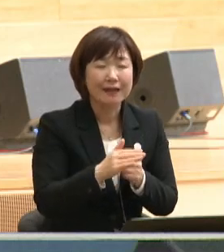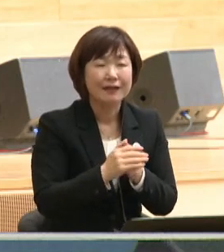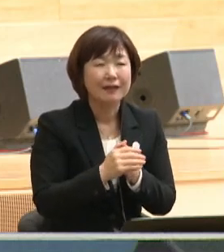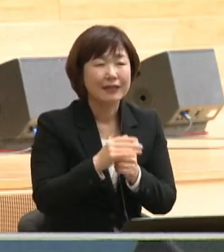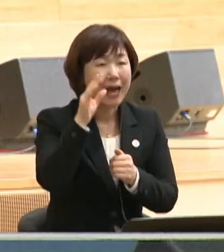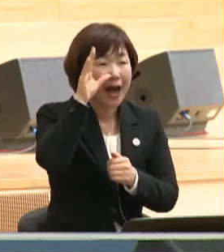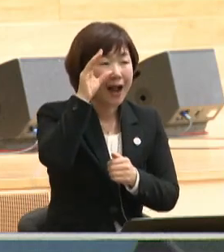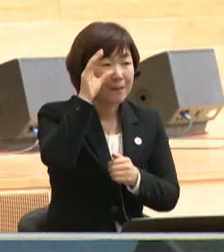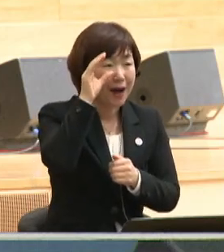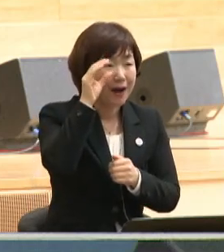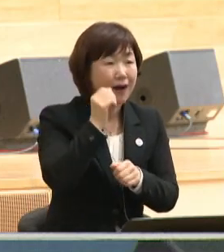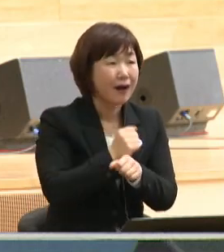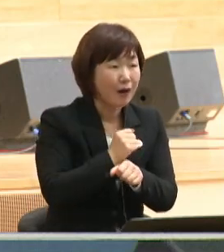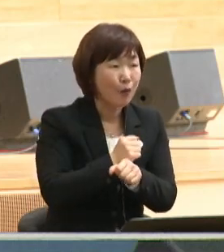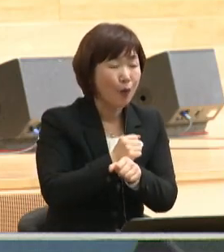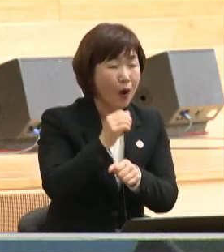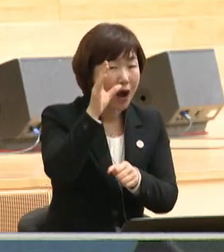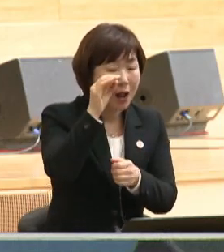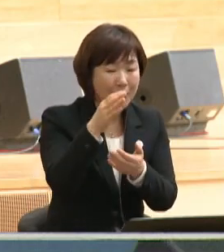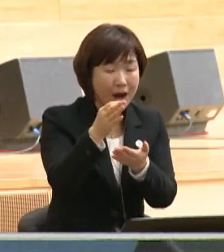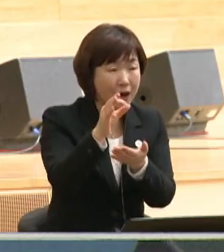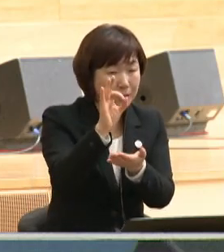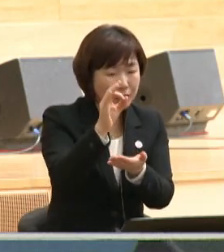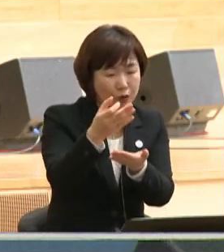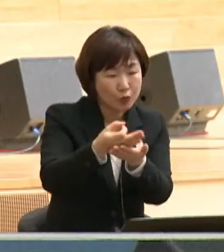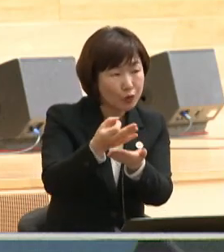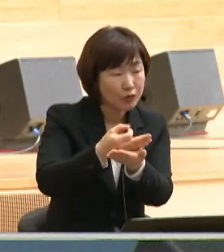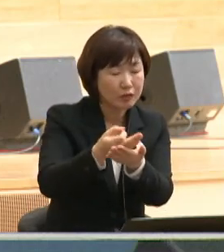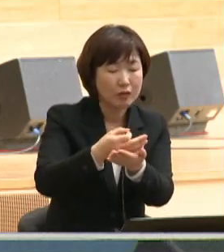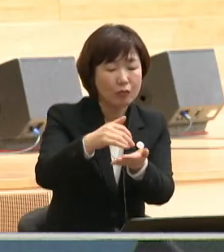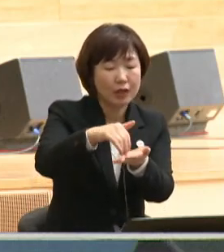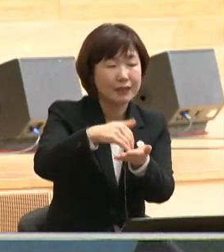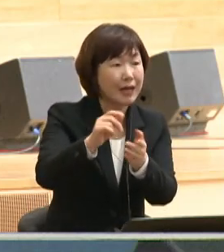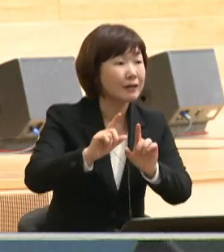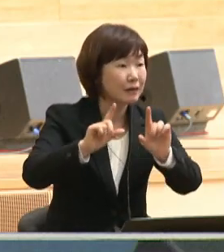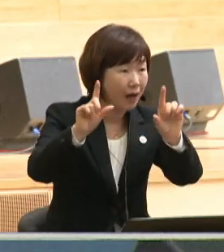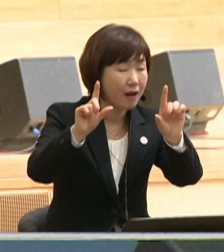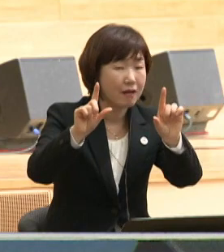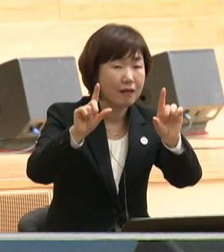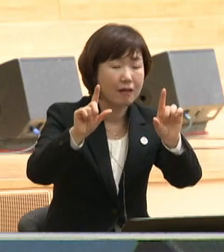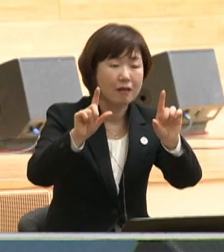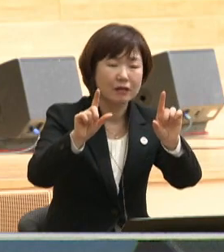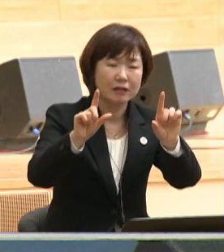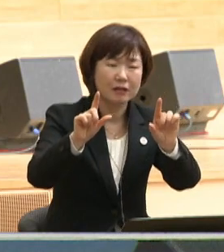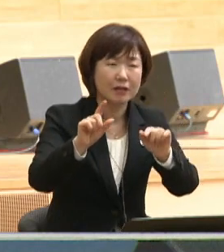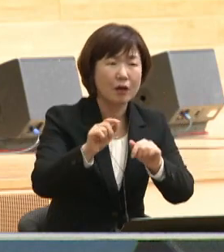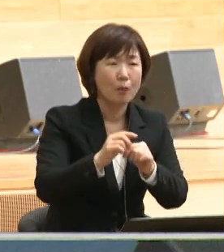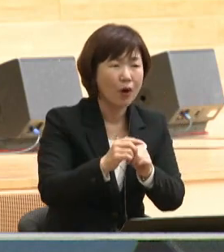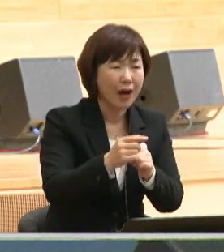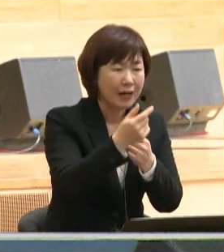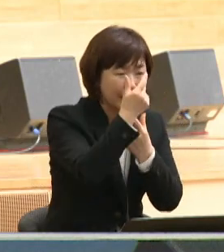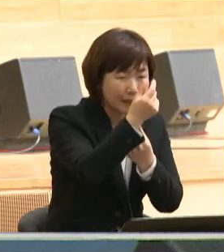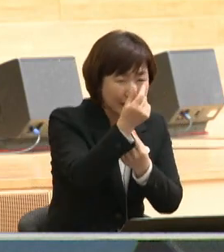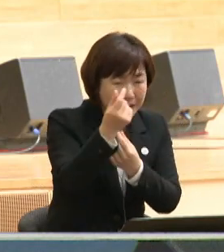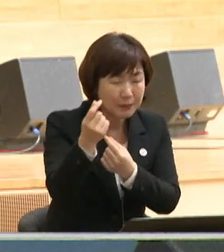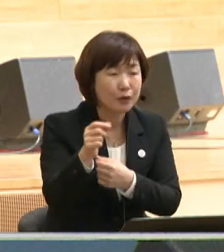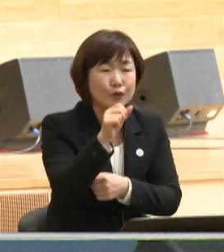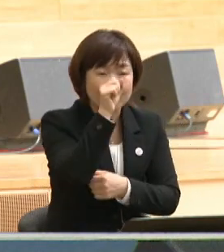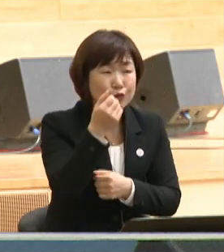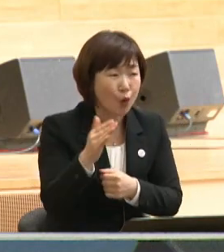알바를 하고 알바비를 정산을 받아야 되는데 그 정산하는 날이 딱딱 맞으면 좋겠는데